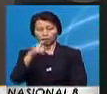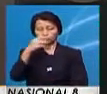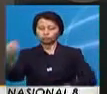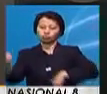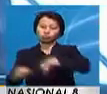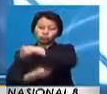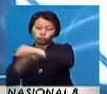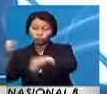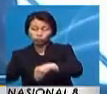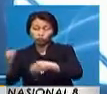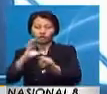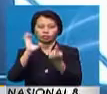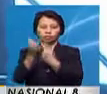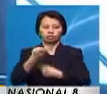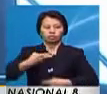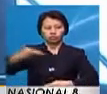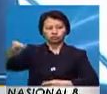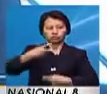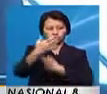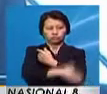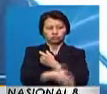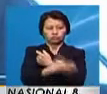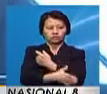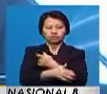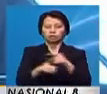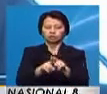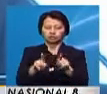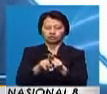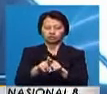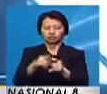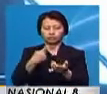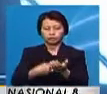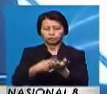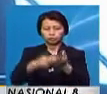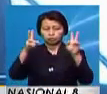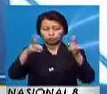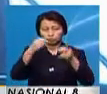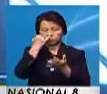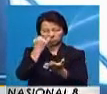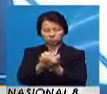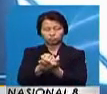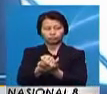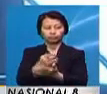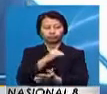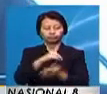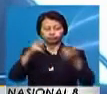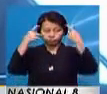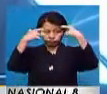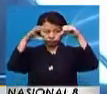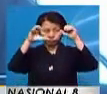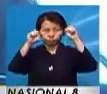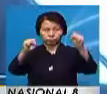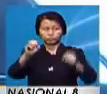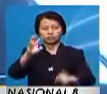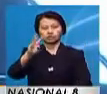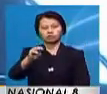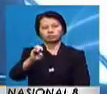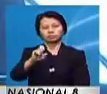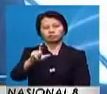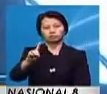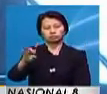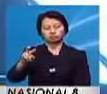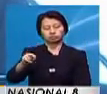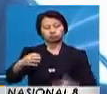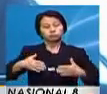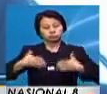kebudayaan antara kedua-dua negara. Turut dibincangkan isu berkaitan keganasan. Sementara itu, Presiden Maldives, Abdullah Yamin gembira